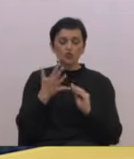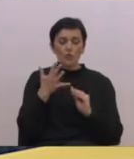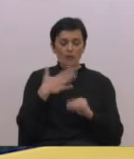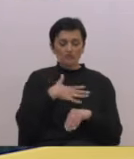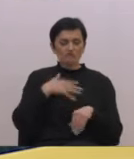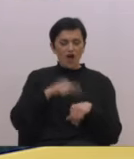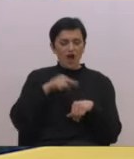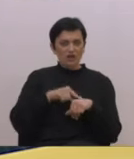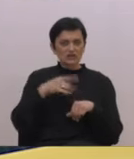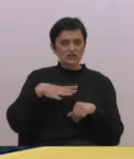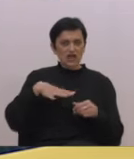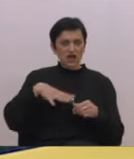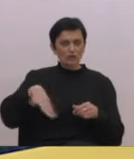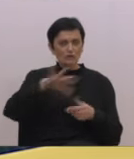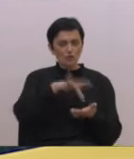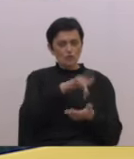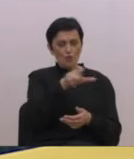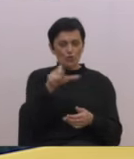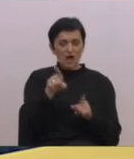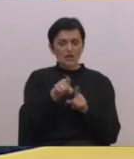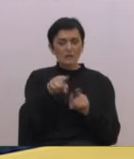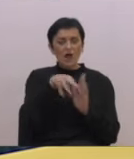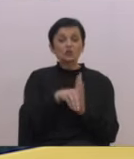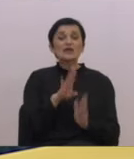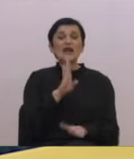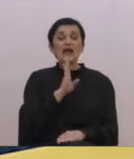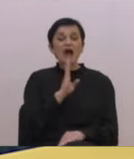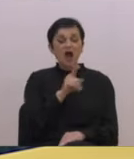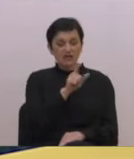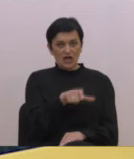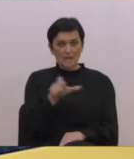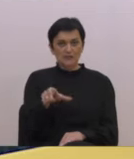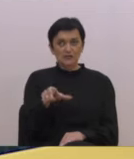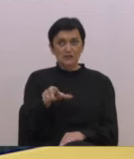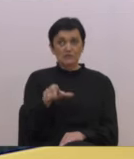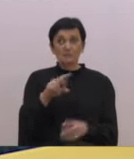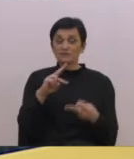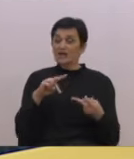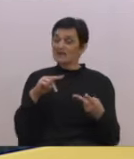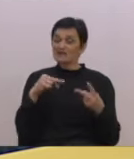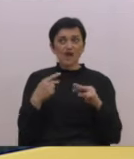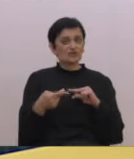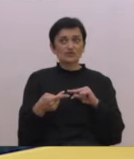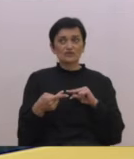აწუხებს საქართველოს მოქალაქეებს, მათ შორის ქალებს, ნაცვლად ამისა